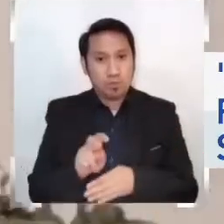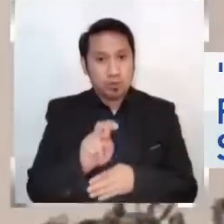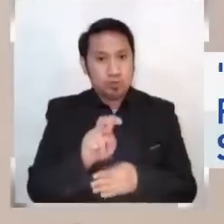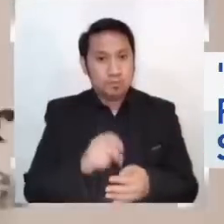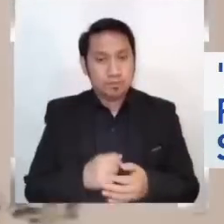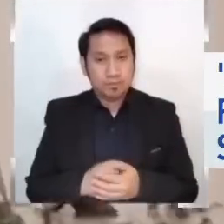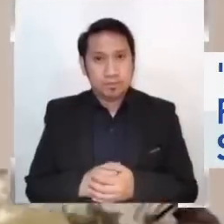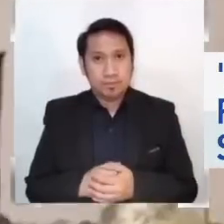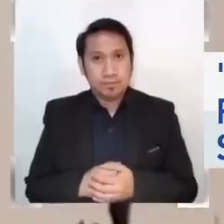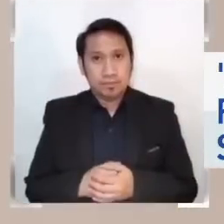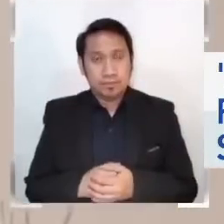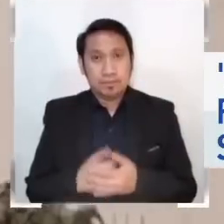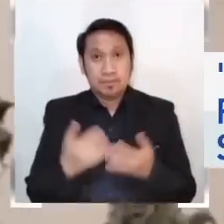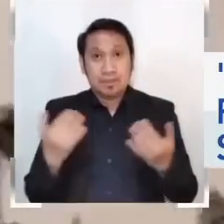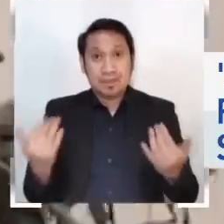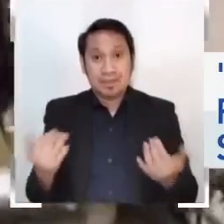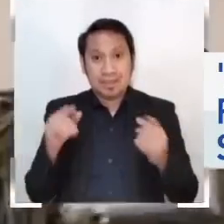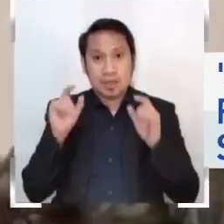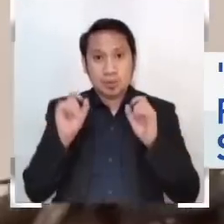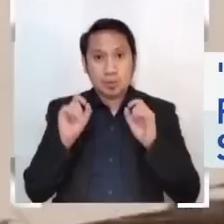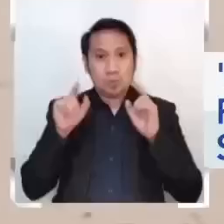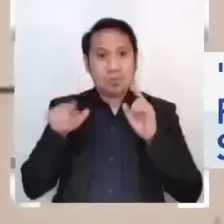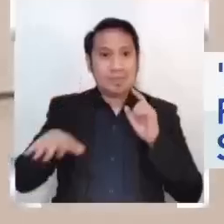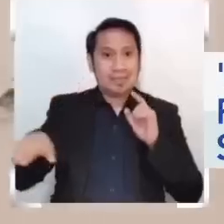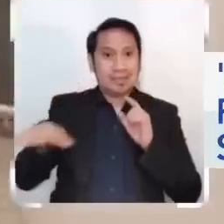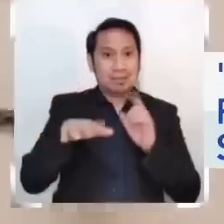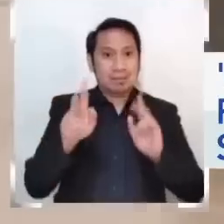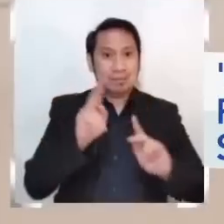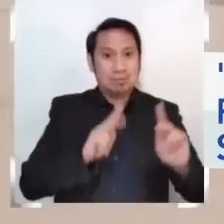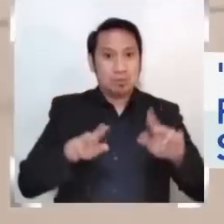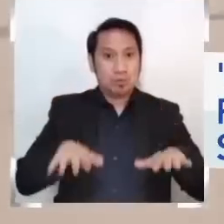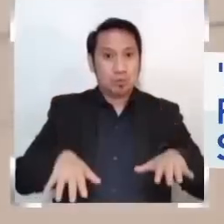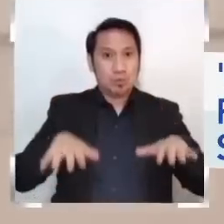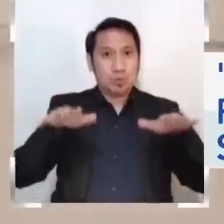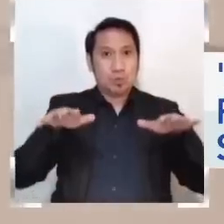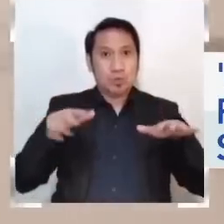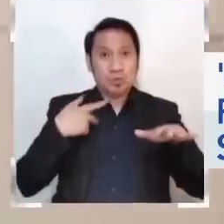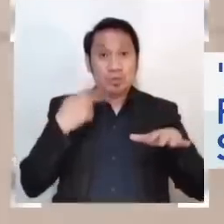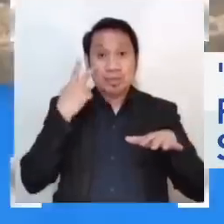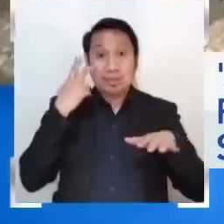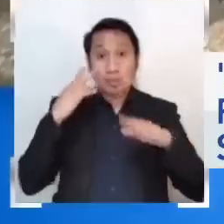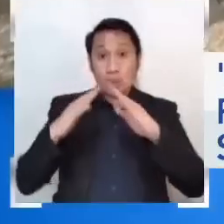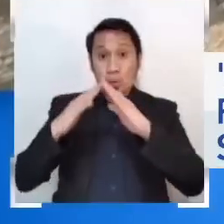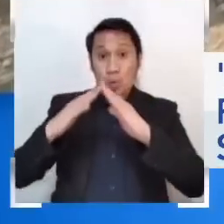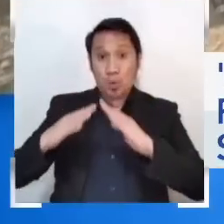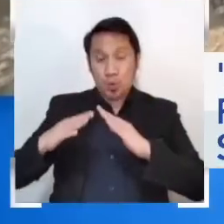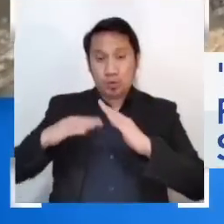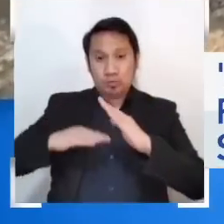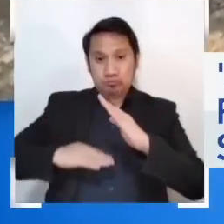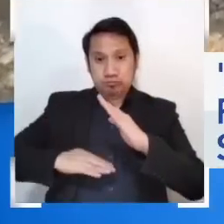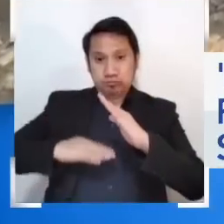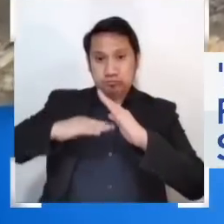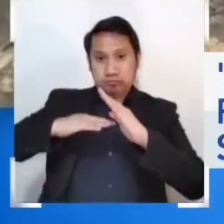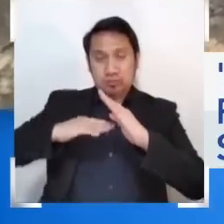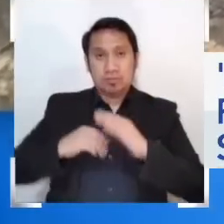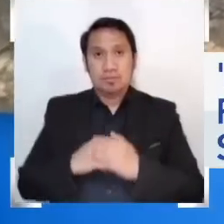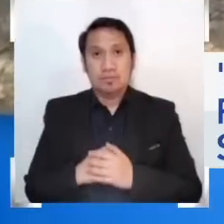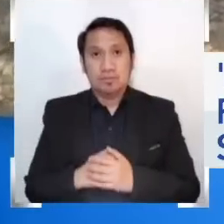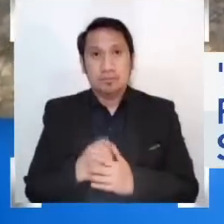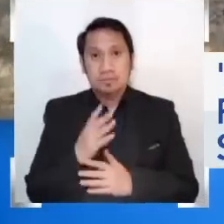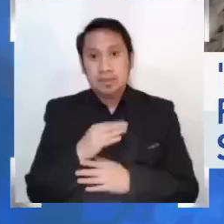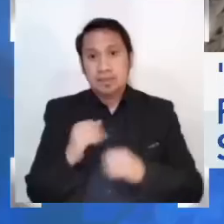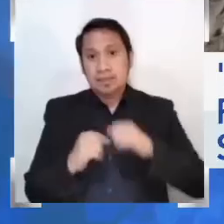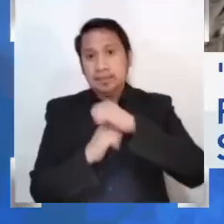Binulagari ng baha ang bayan ng Dato o Dinsinsuat. Ang ilang bahay, bubong na lang ang kita. May nasira rin tulay bunsod ng